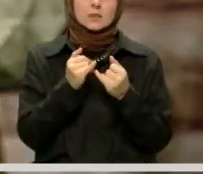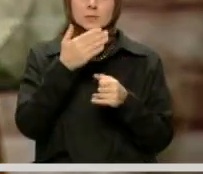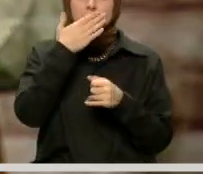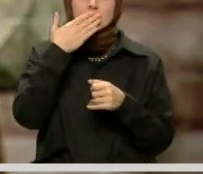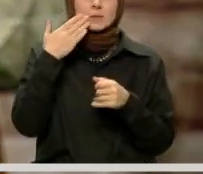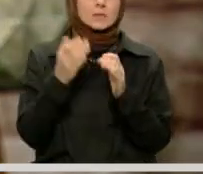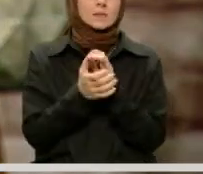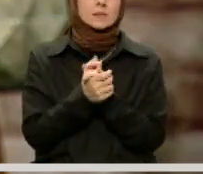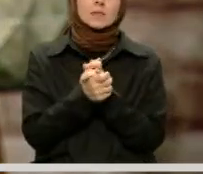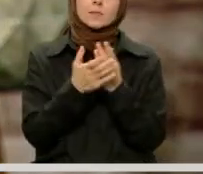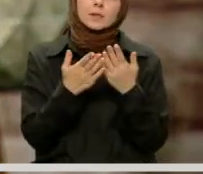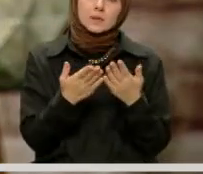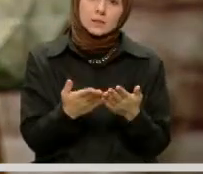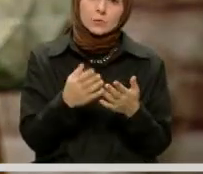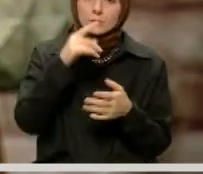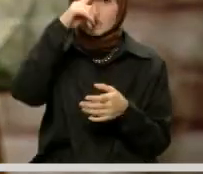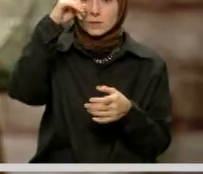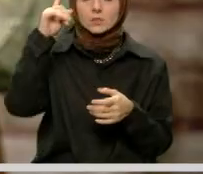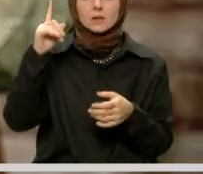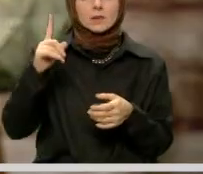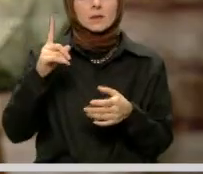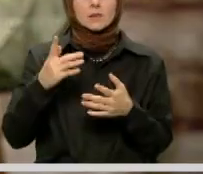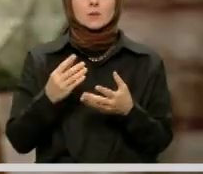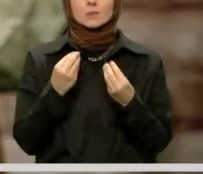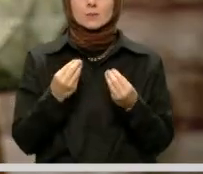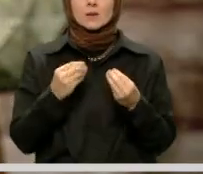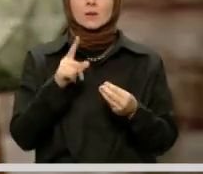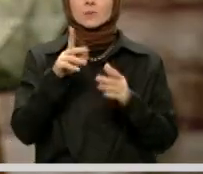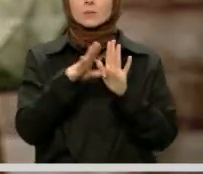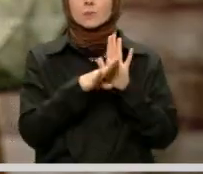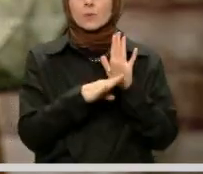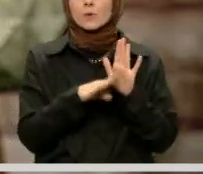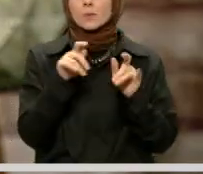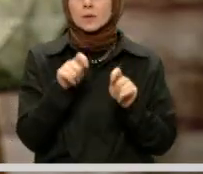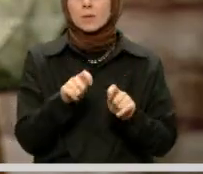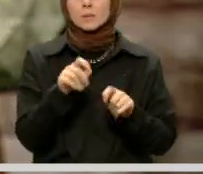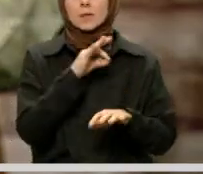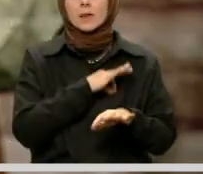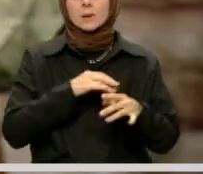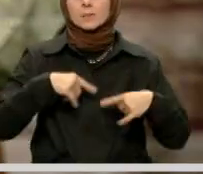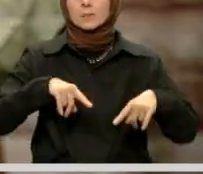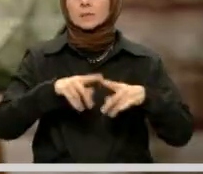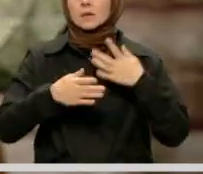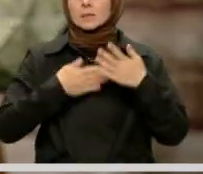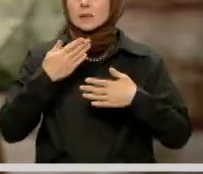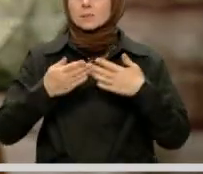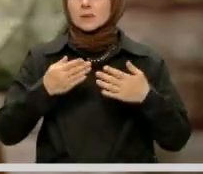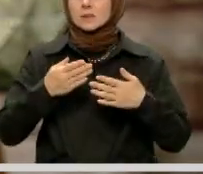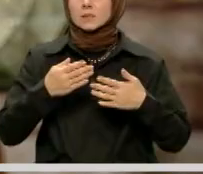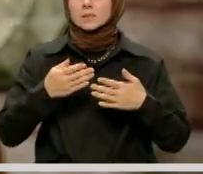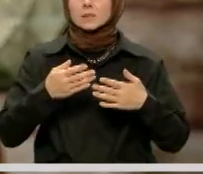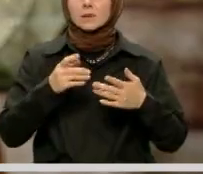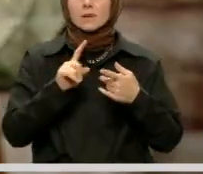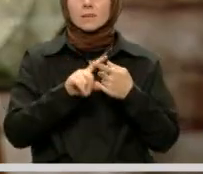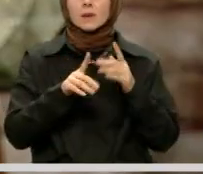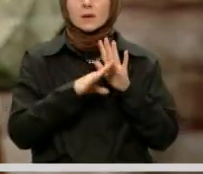ediyorum. İnşallah feyizli, bereketli bir program yapmayı, hem bize anlatmayı, onlara da anlamayı ve hayatımıza hep